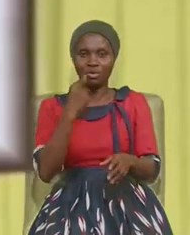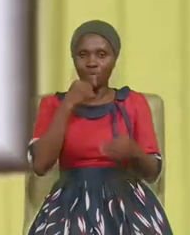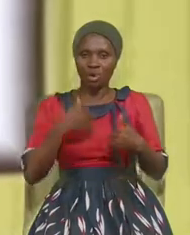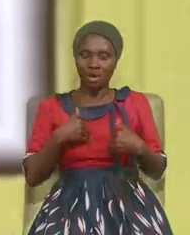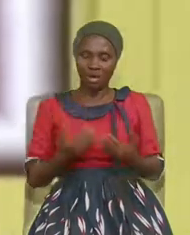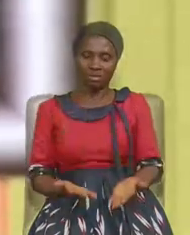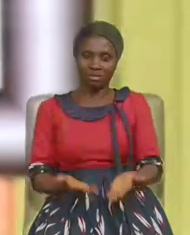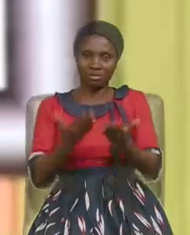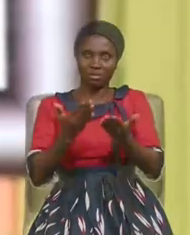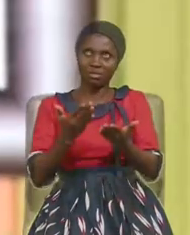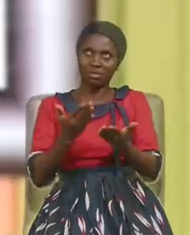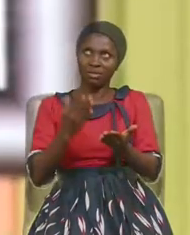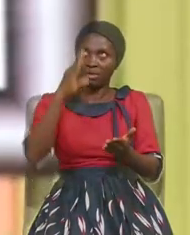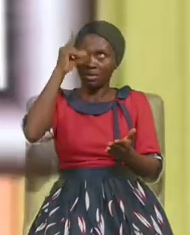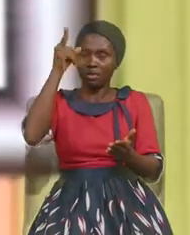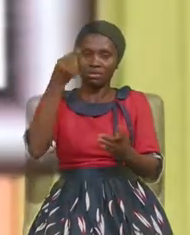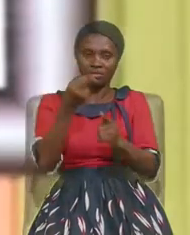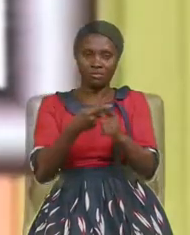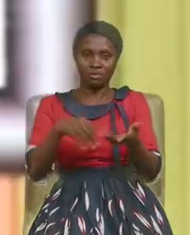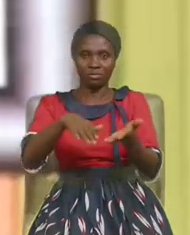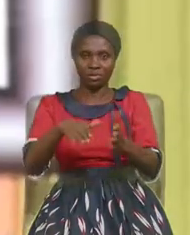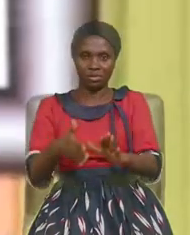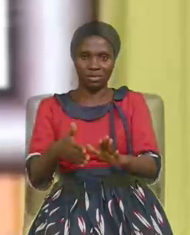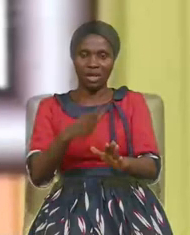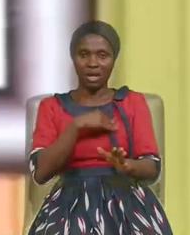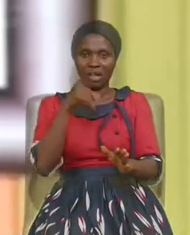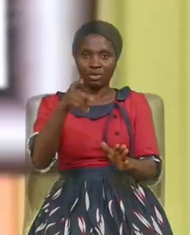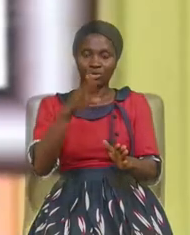Vous qui étiez morts par vos offenses et par